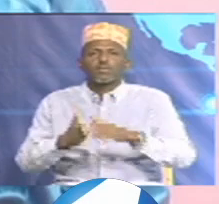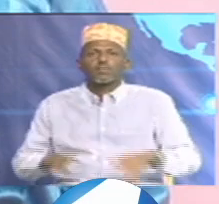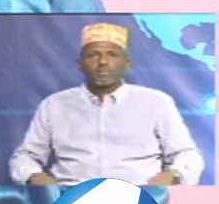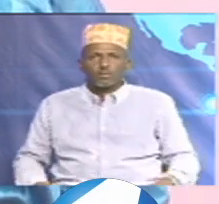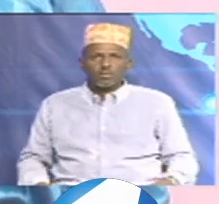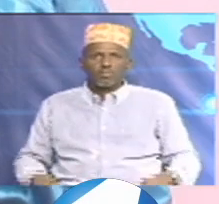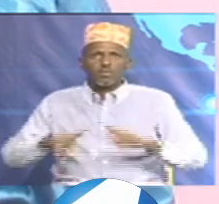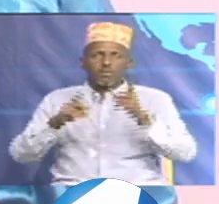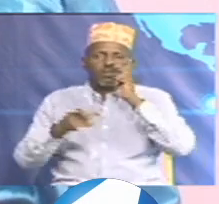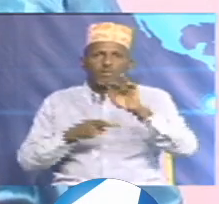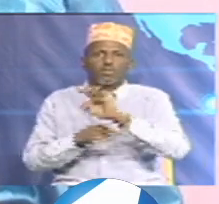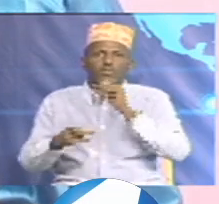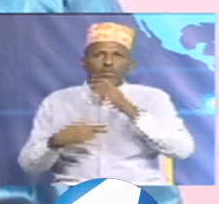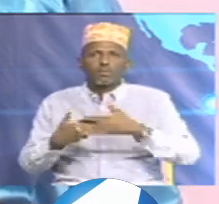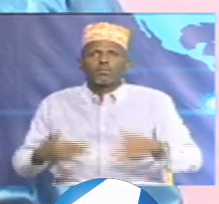donc